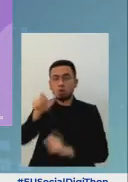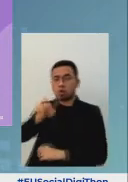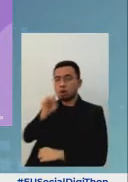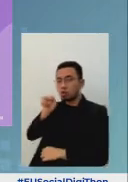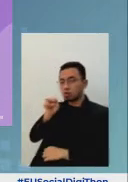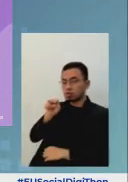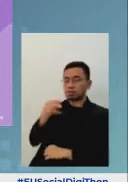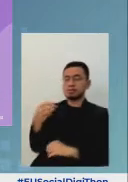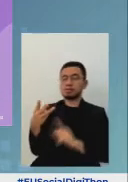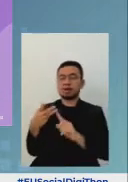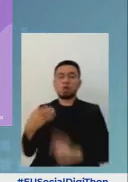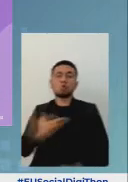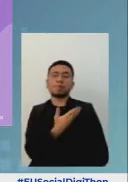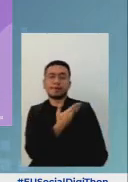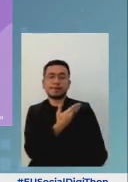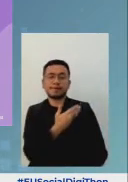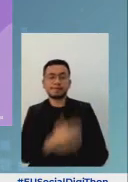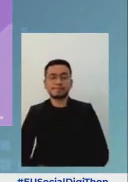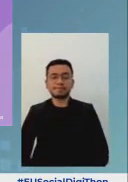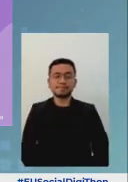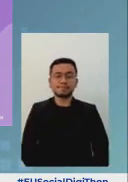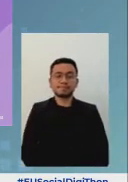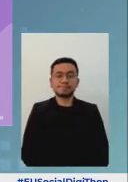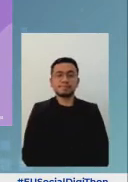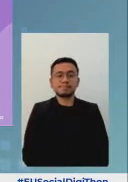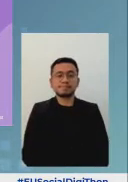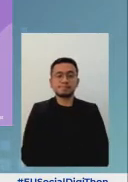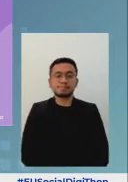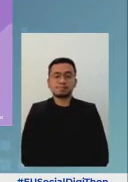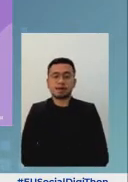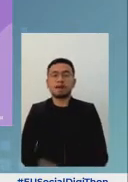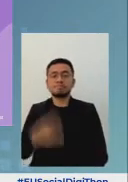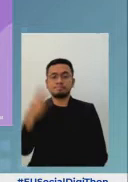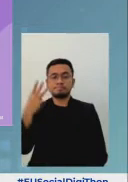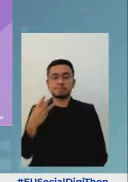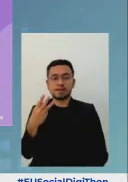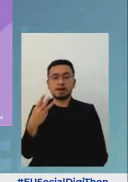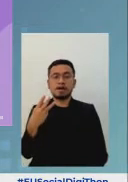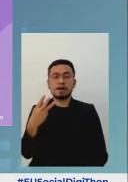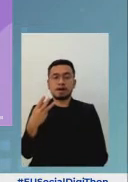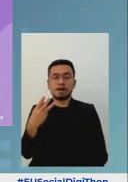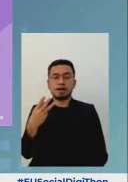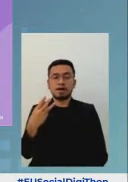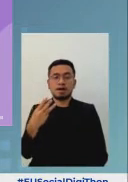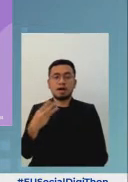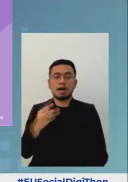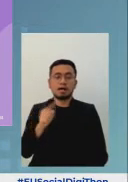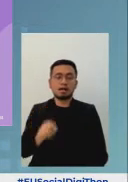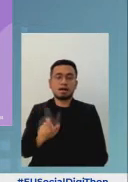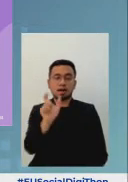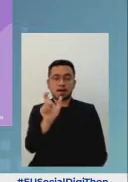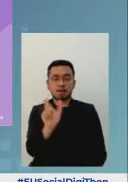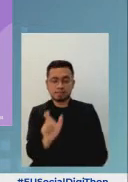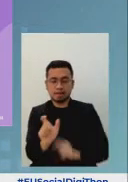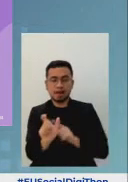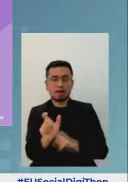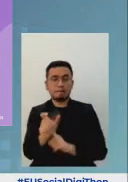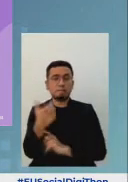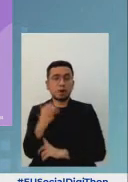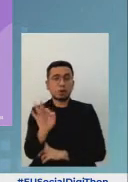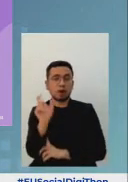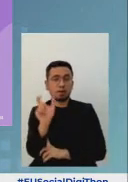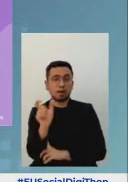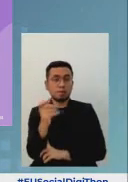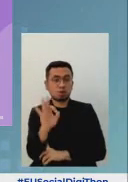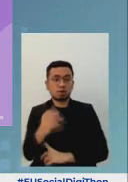dan korban, ya. Namun saya mau memperkenalkan kata yang lebih memberdayakan, yaitu